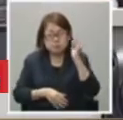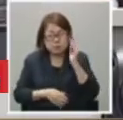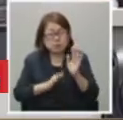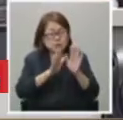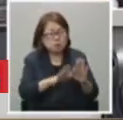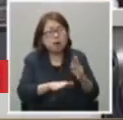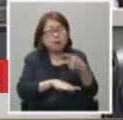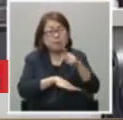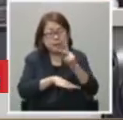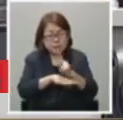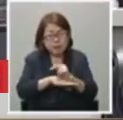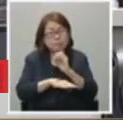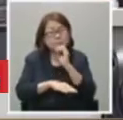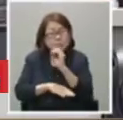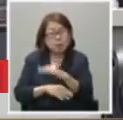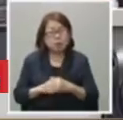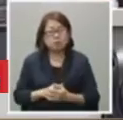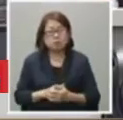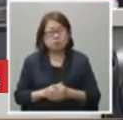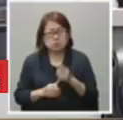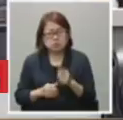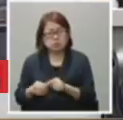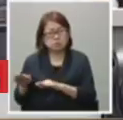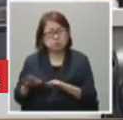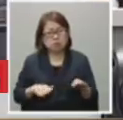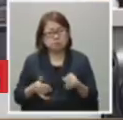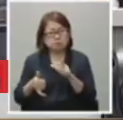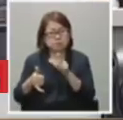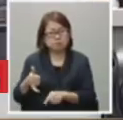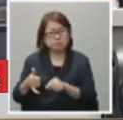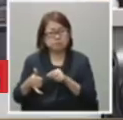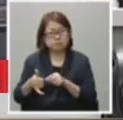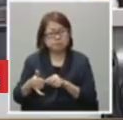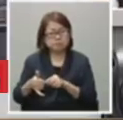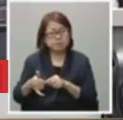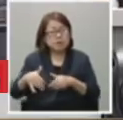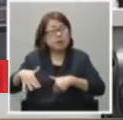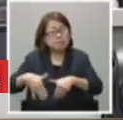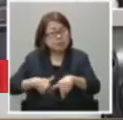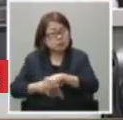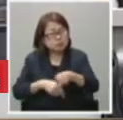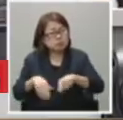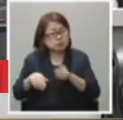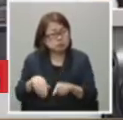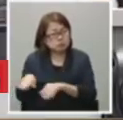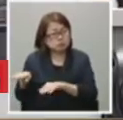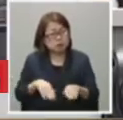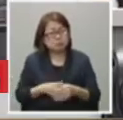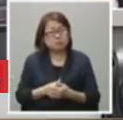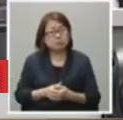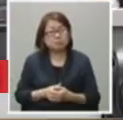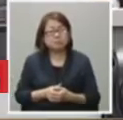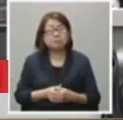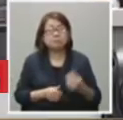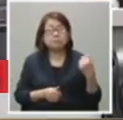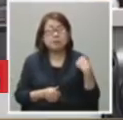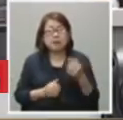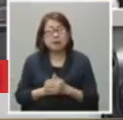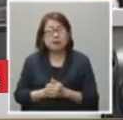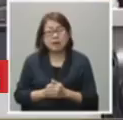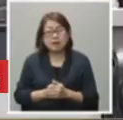านครับว่าท่านเตรียมตัวให้ดีนะครับพี่น้องประชาชนครับนอกจากโควิด